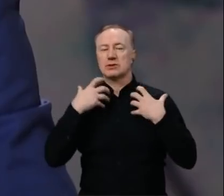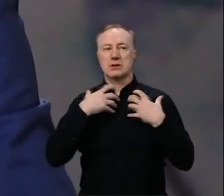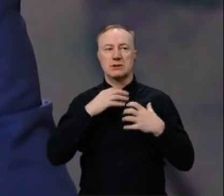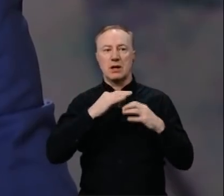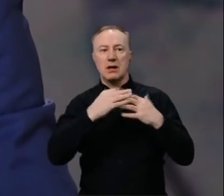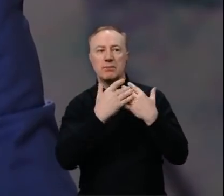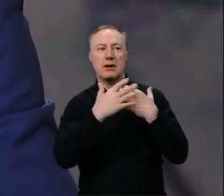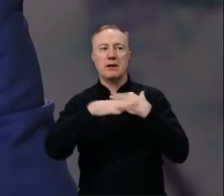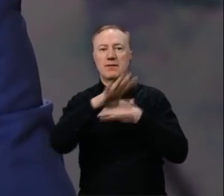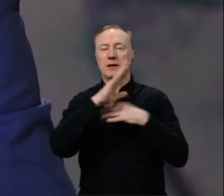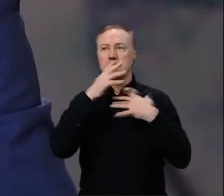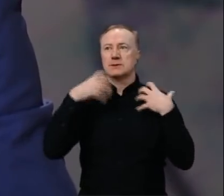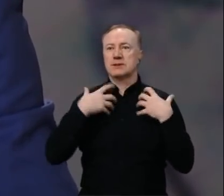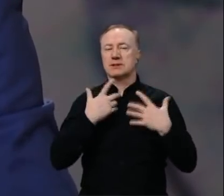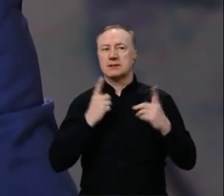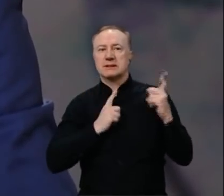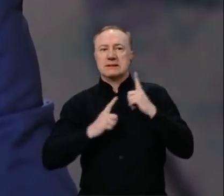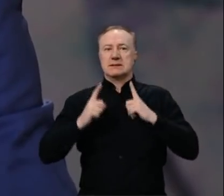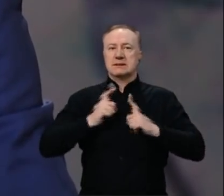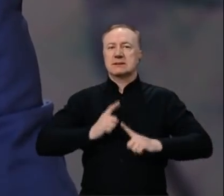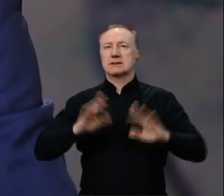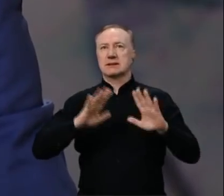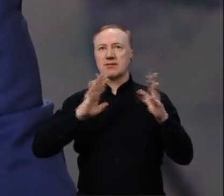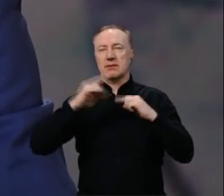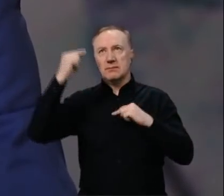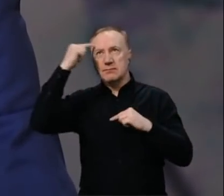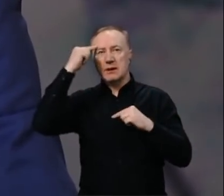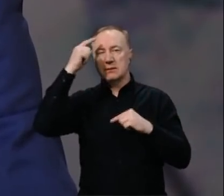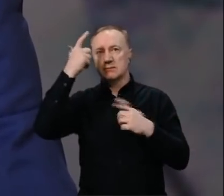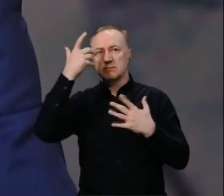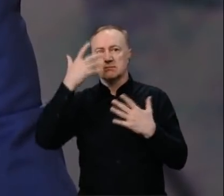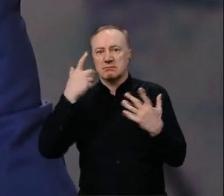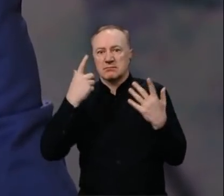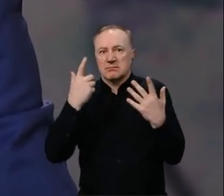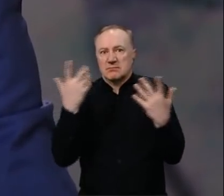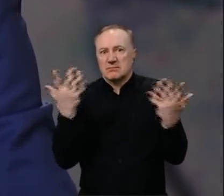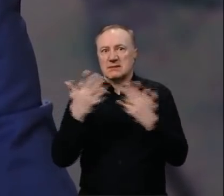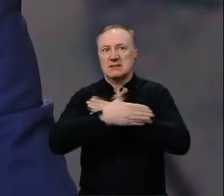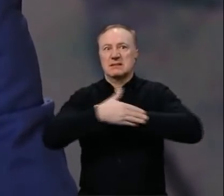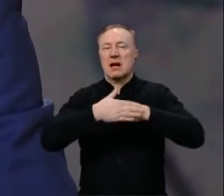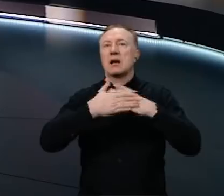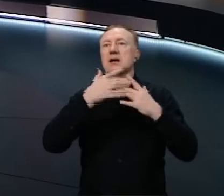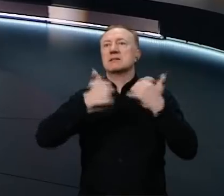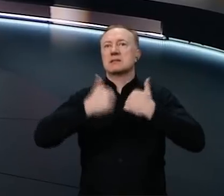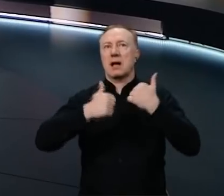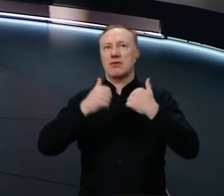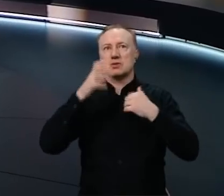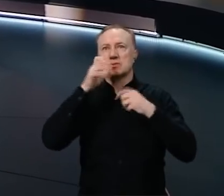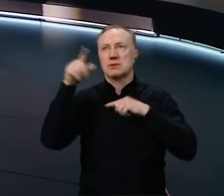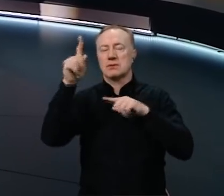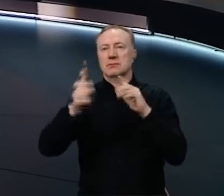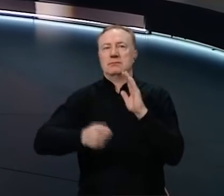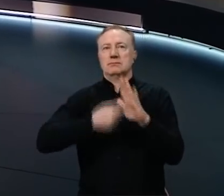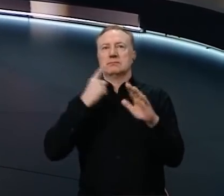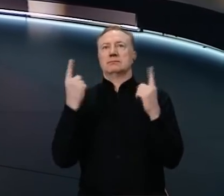o najbliższych bo wiadomo jakie wtedy myśli do głowy przychodzą Tym bardziej mam na myśli zawodników zagranicznych którzy mogli się pierwszy raz gdzieś